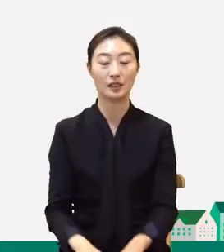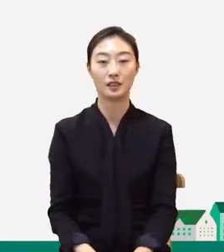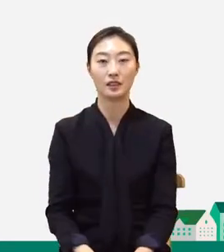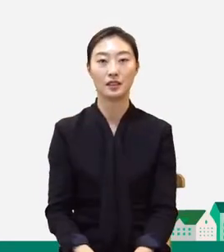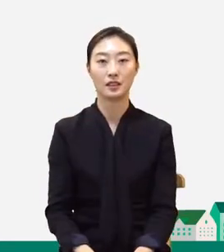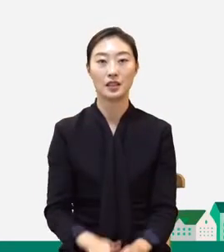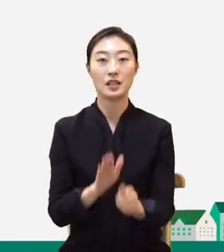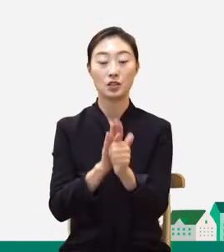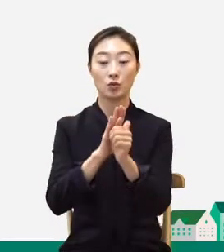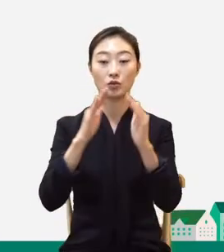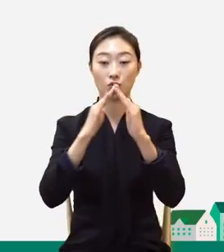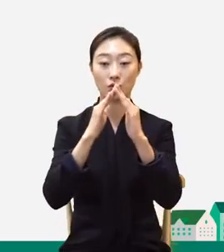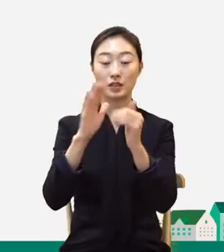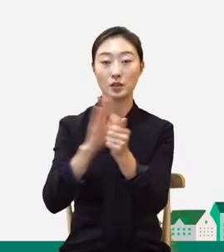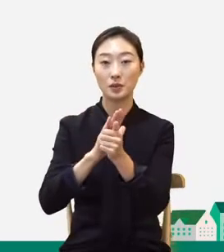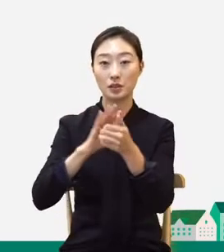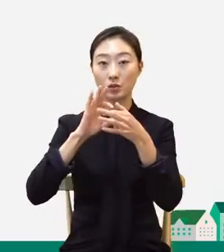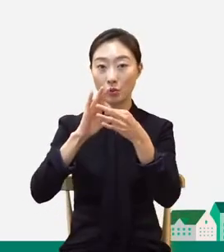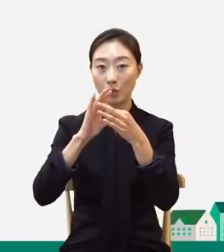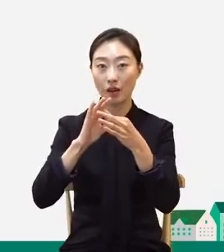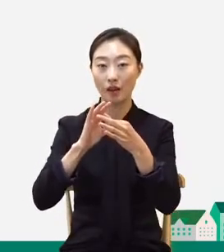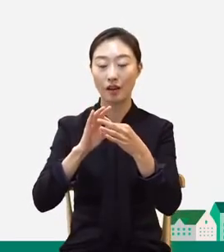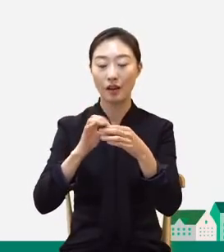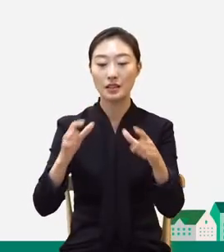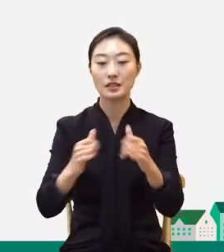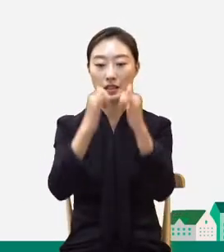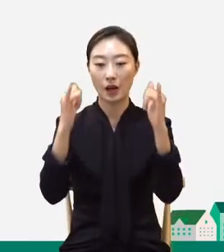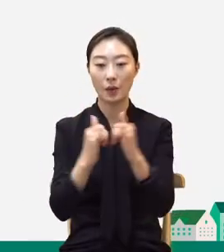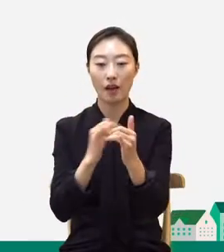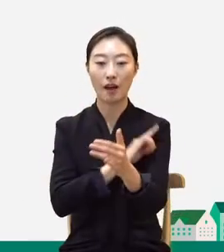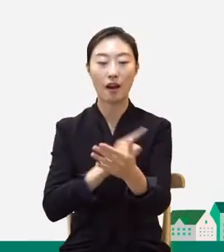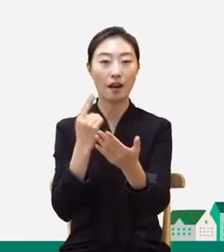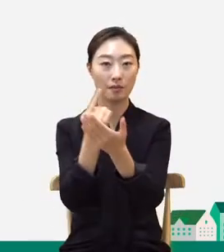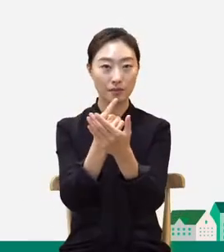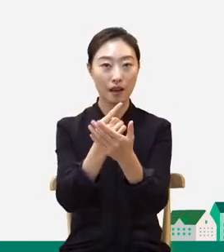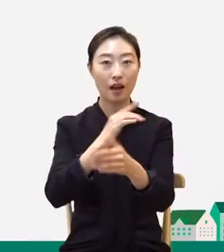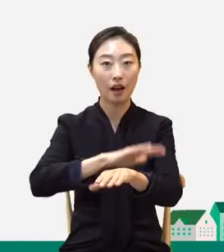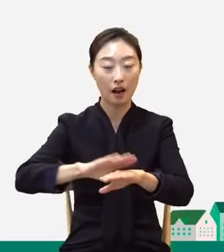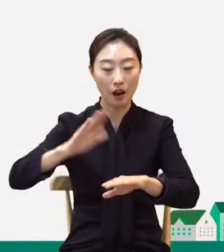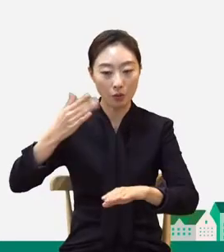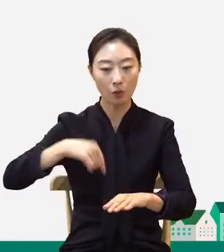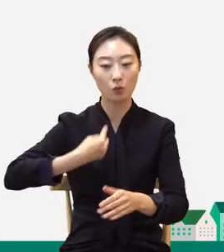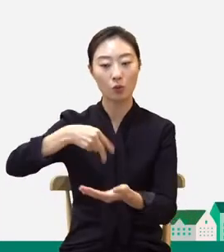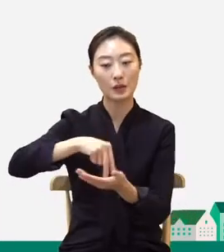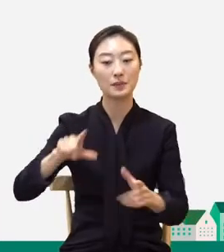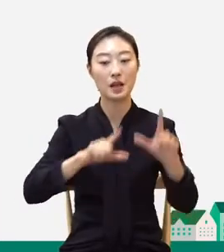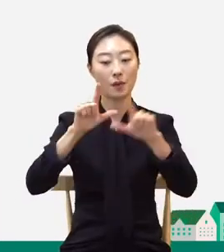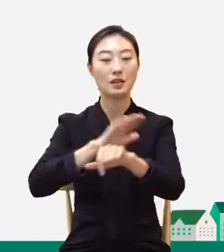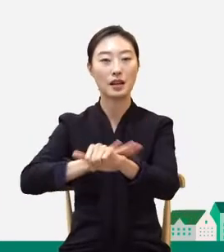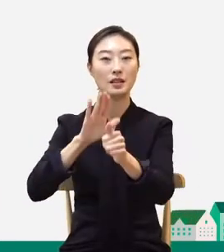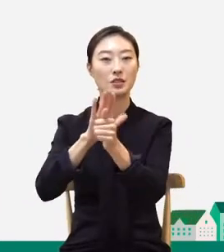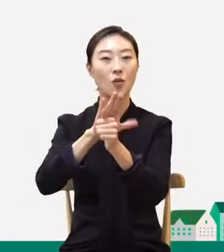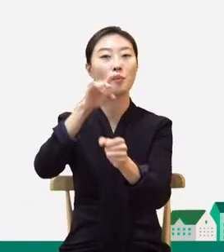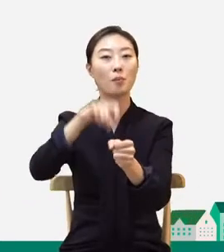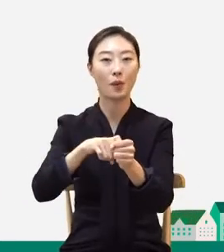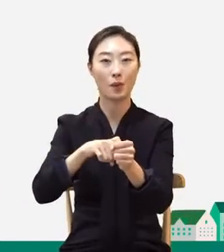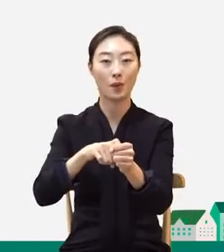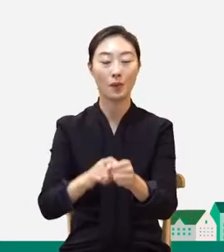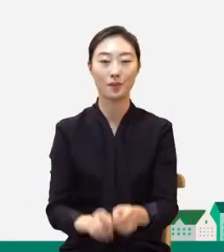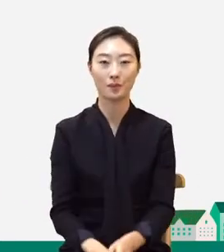지원주택의 서비스를 통해서 지역사회의 안정적 정착과 또 독립생활을 지원하는 것을 목적으로 하고